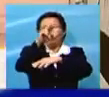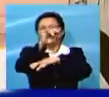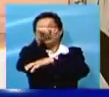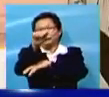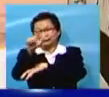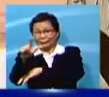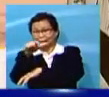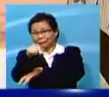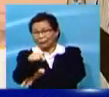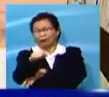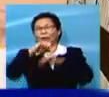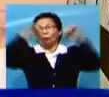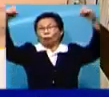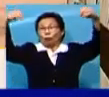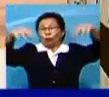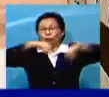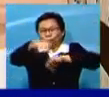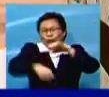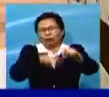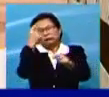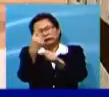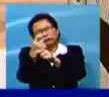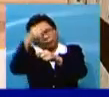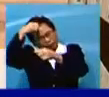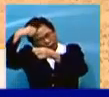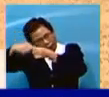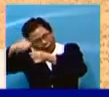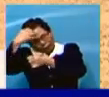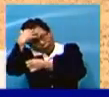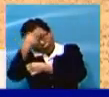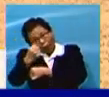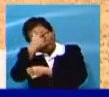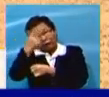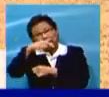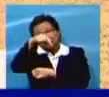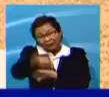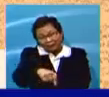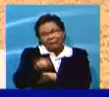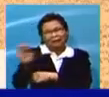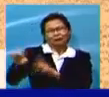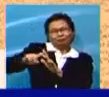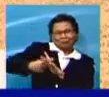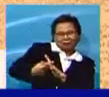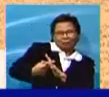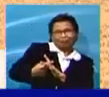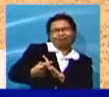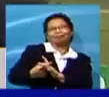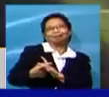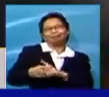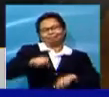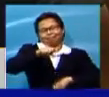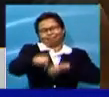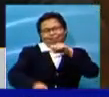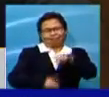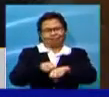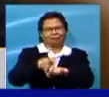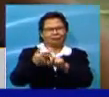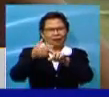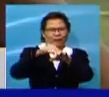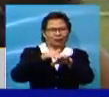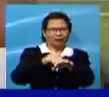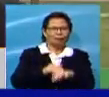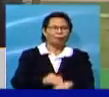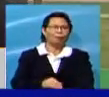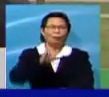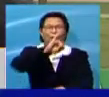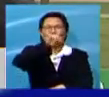Tisin, Velodrome Ceras akan kekal dalam ingatan kerana di sinilah beliau mula bertapa. Daripada saya junior